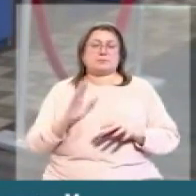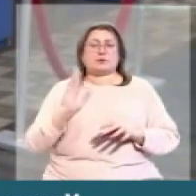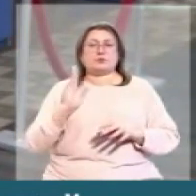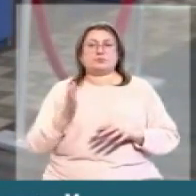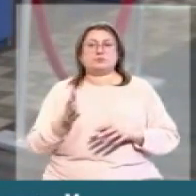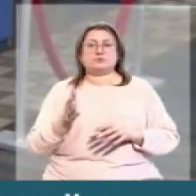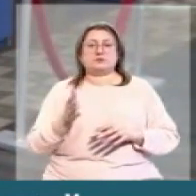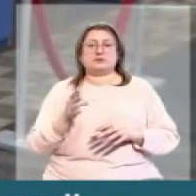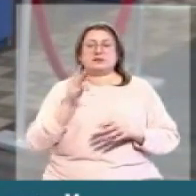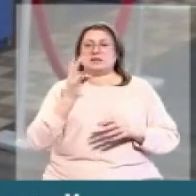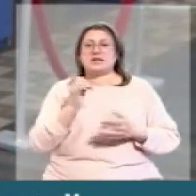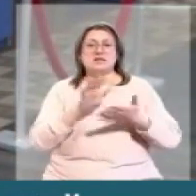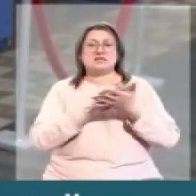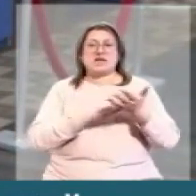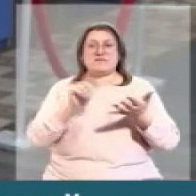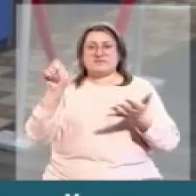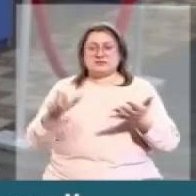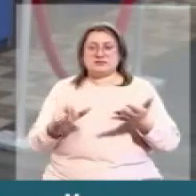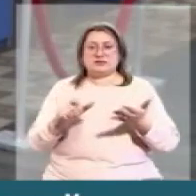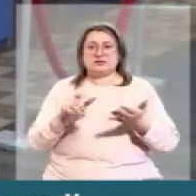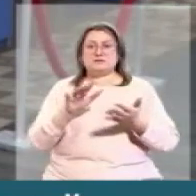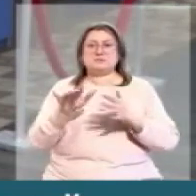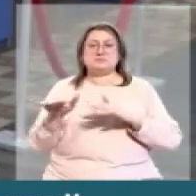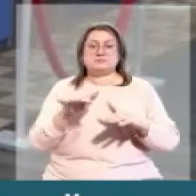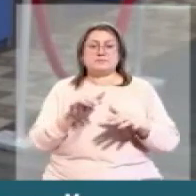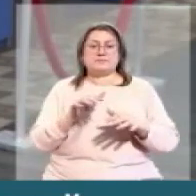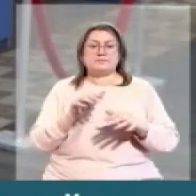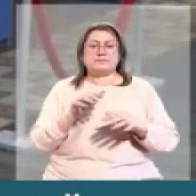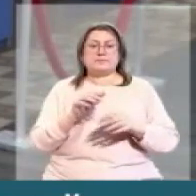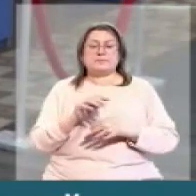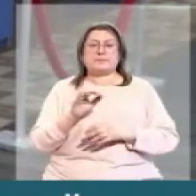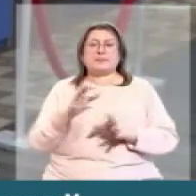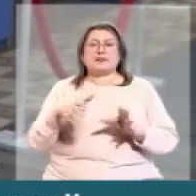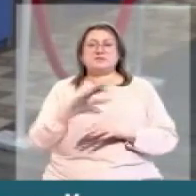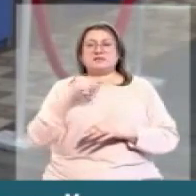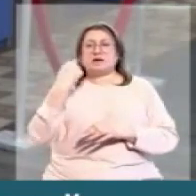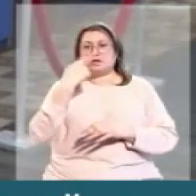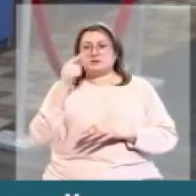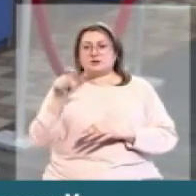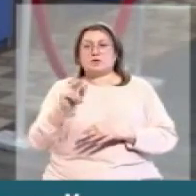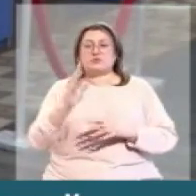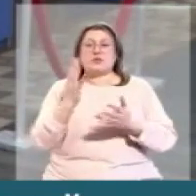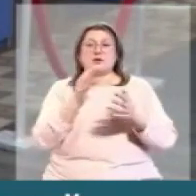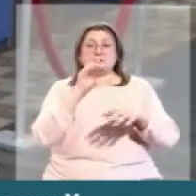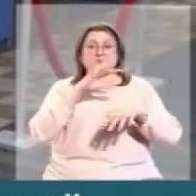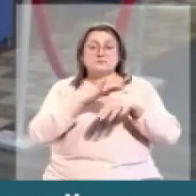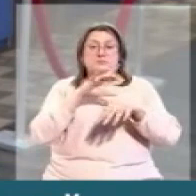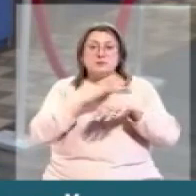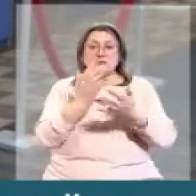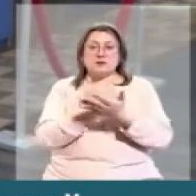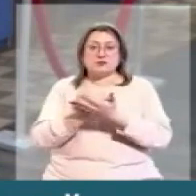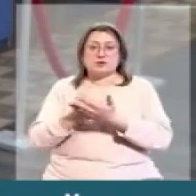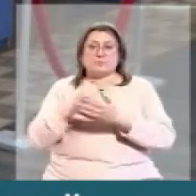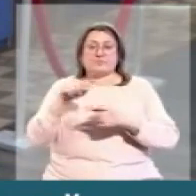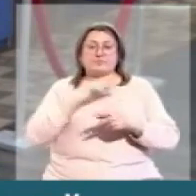будет теперь не заявительная процедура реабилитации. То есть все лица, которые будут выявлены путем вот работы в